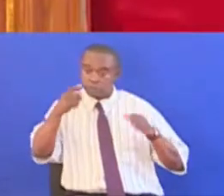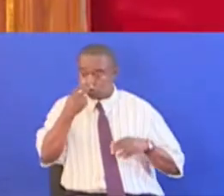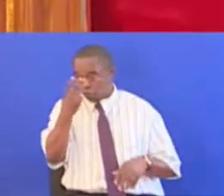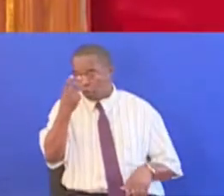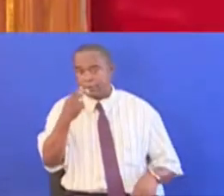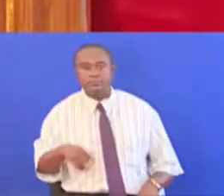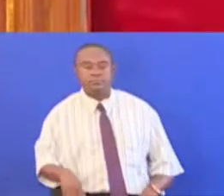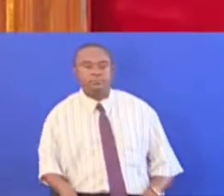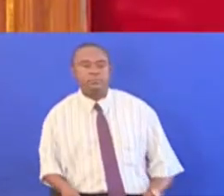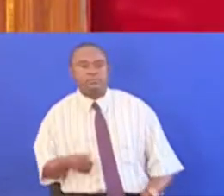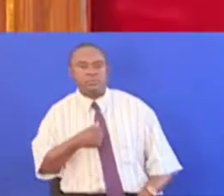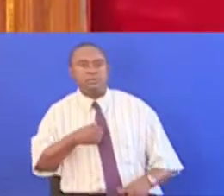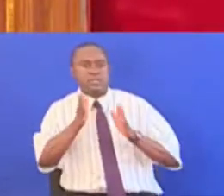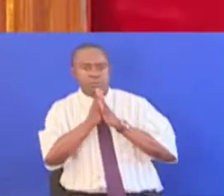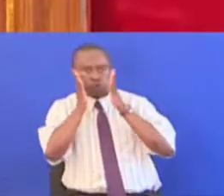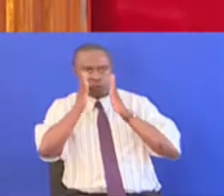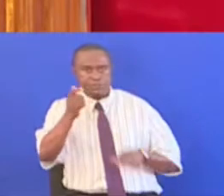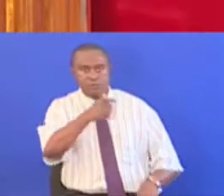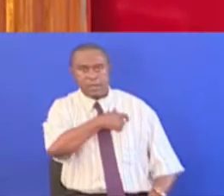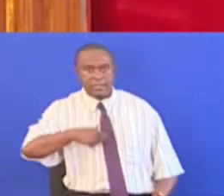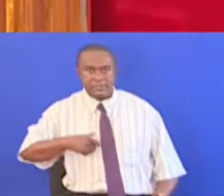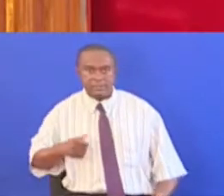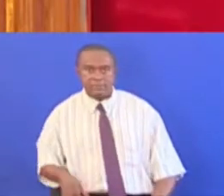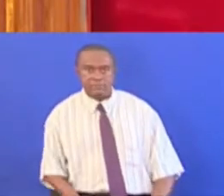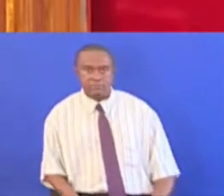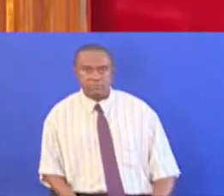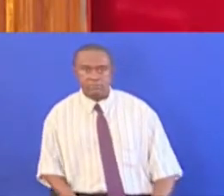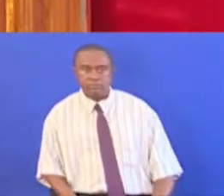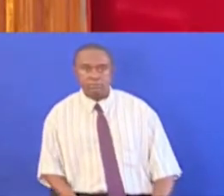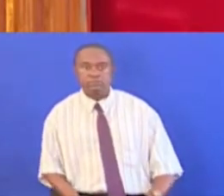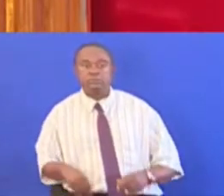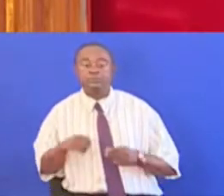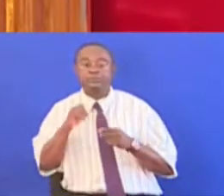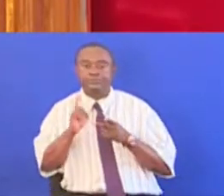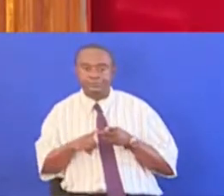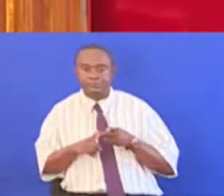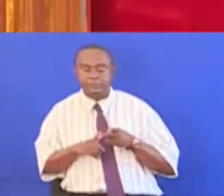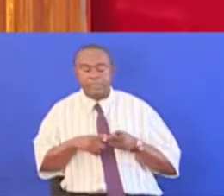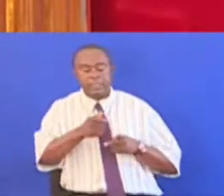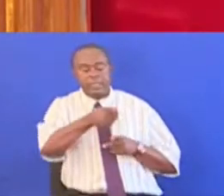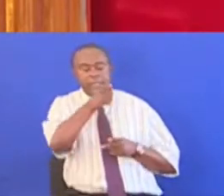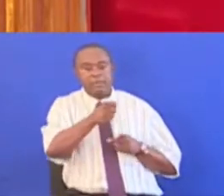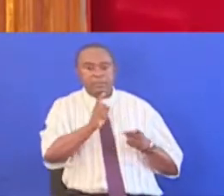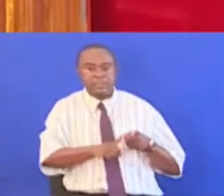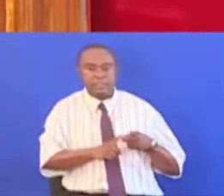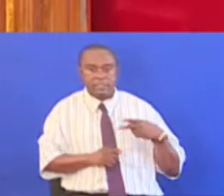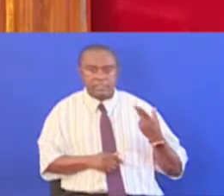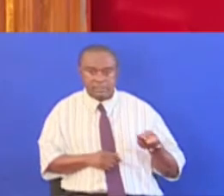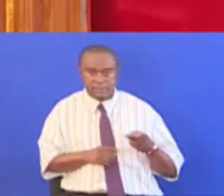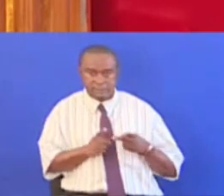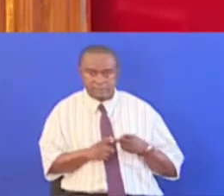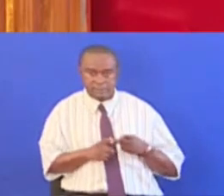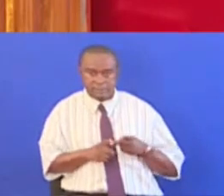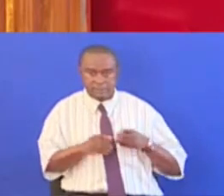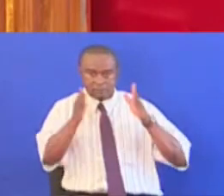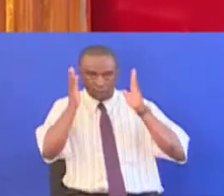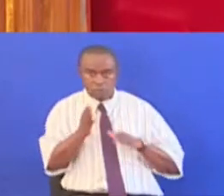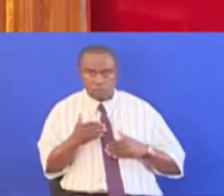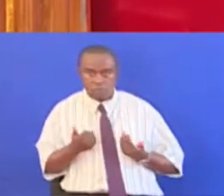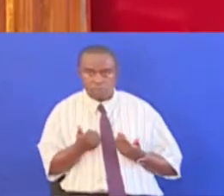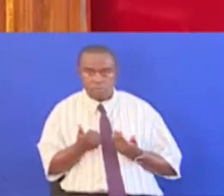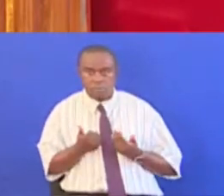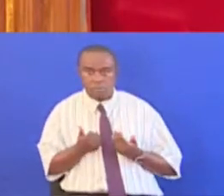sote. Namshukuru sana Mheshimiwa Rais kwa hilo. Mheshimiwa mwenyekiti, nampongeza diplomat number 2 Mheshimiwa